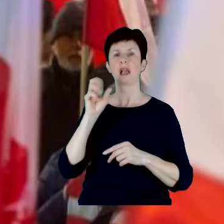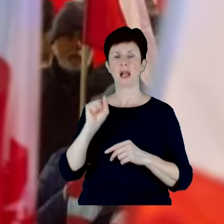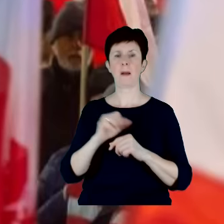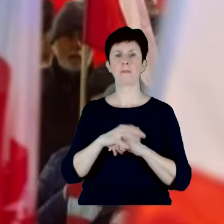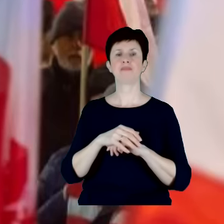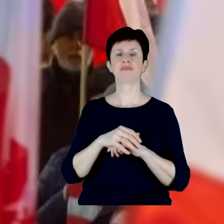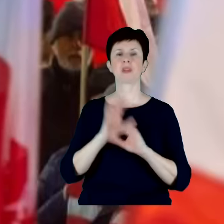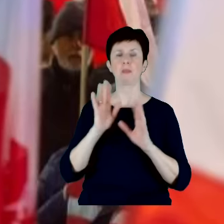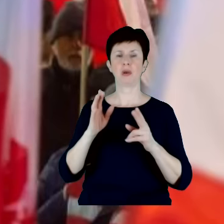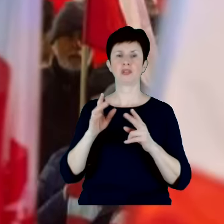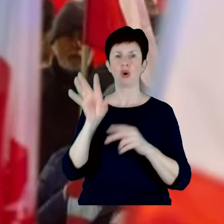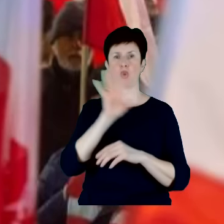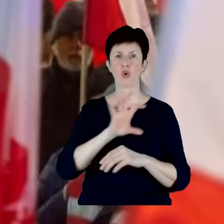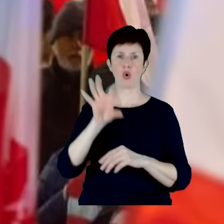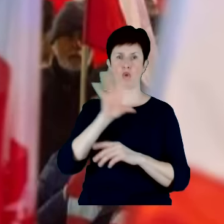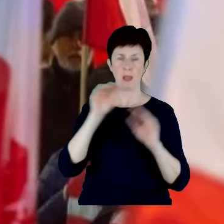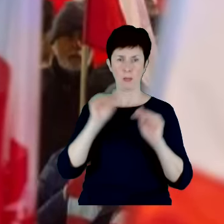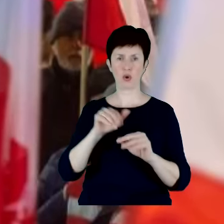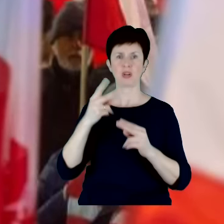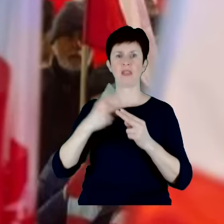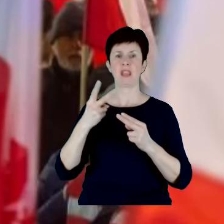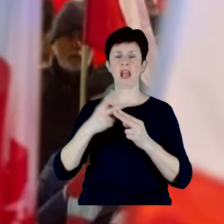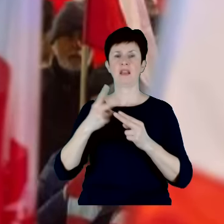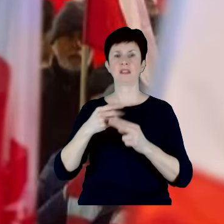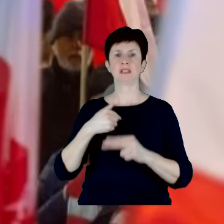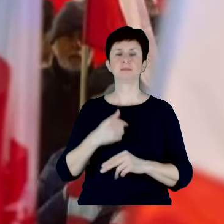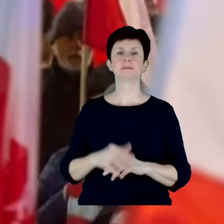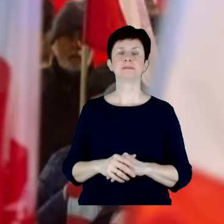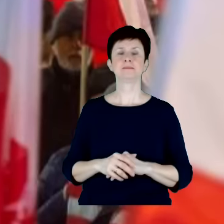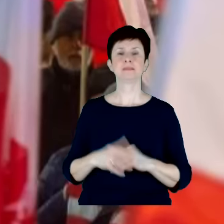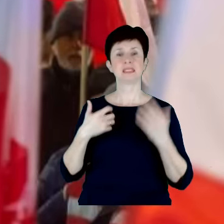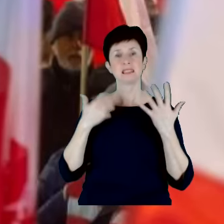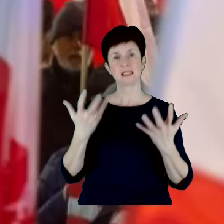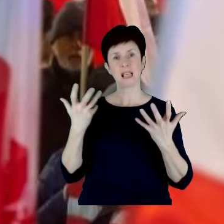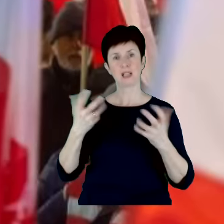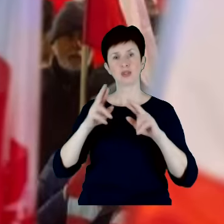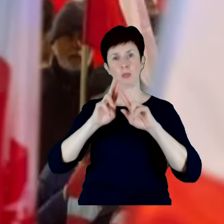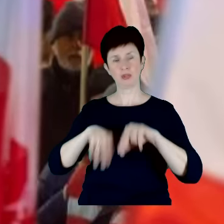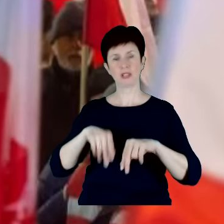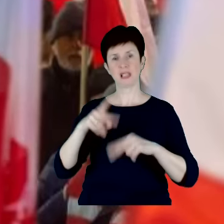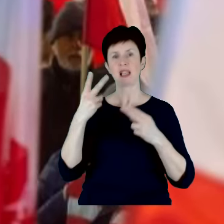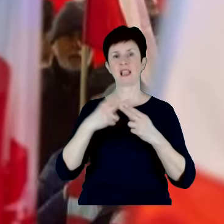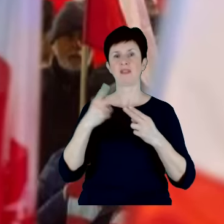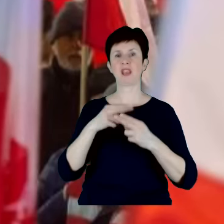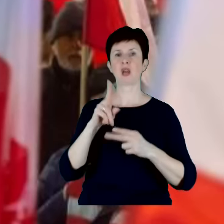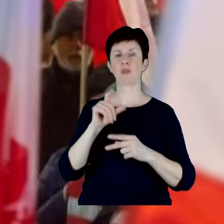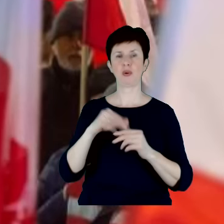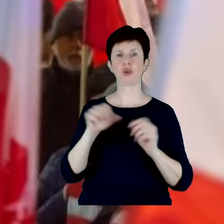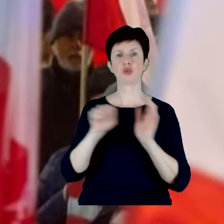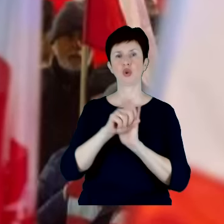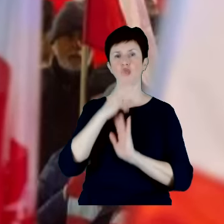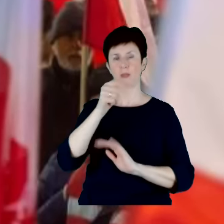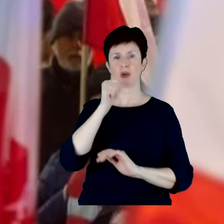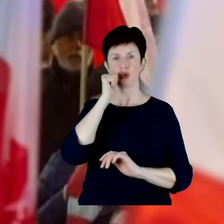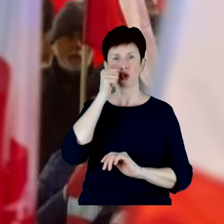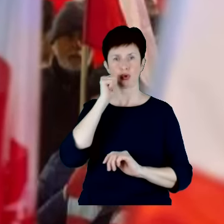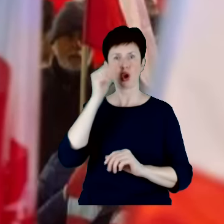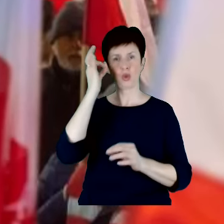będzie można zobaczyć na naszej antenie. Zachęcam do pozostania z Republiką. Widzimy się jutro. Dobrej nocy.